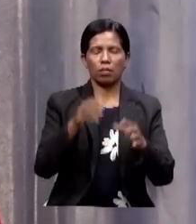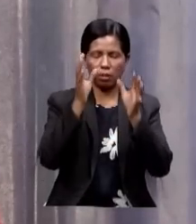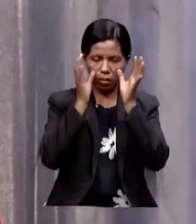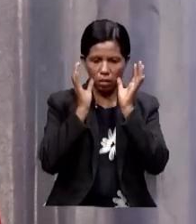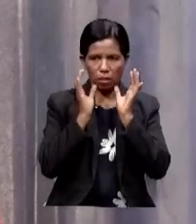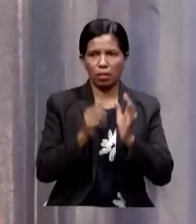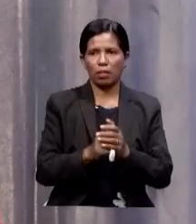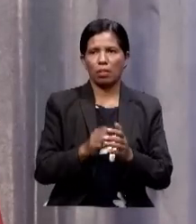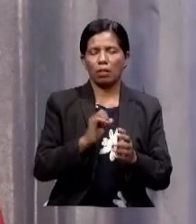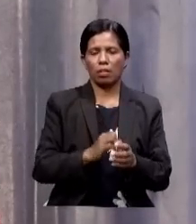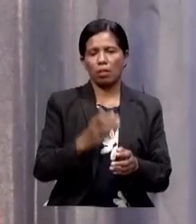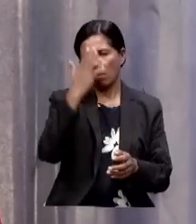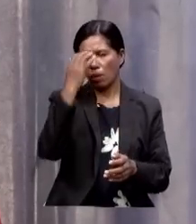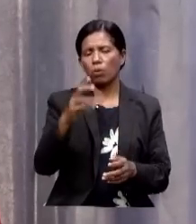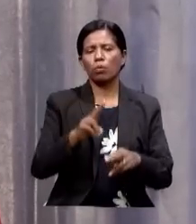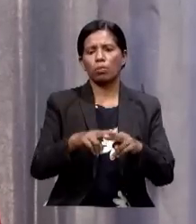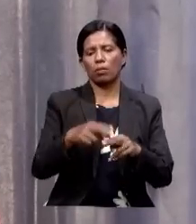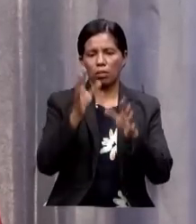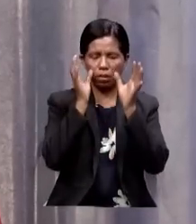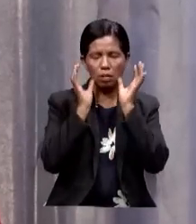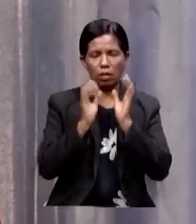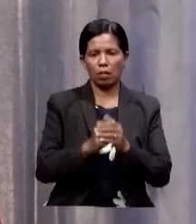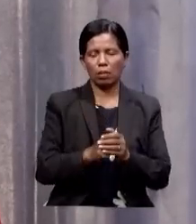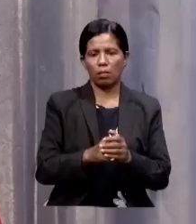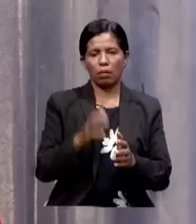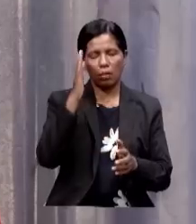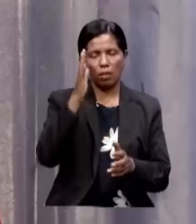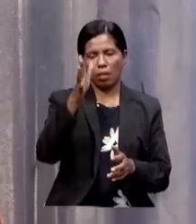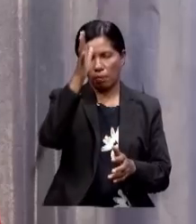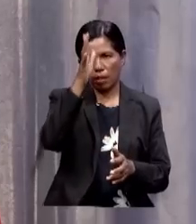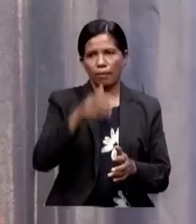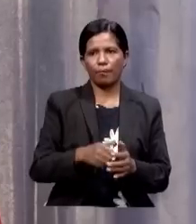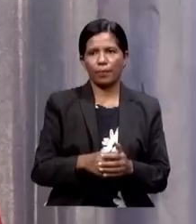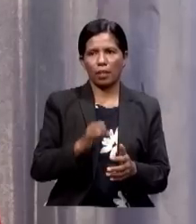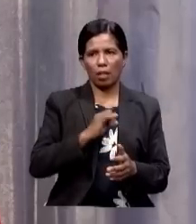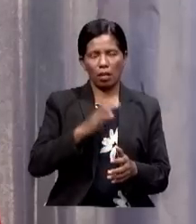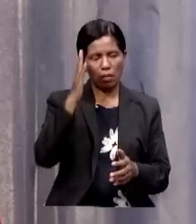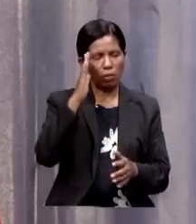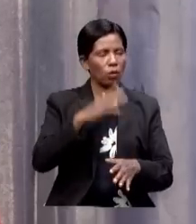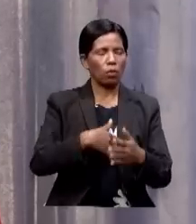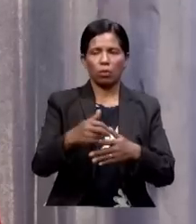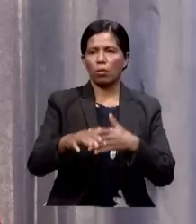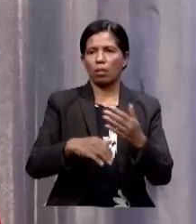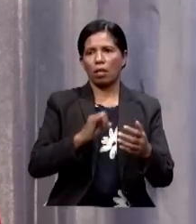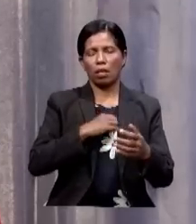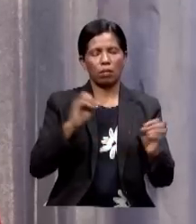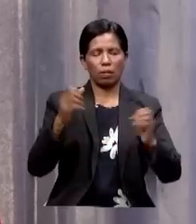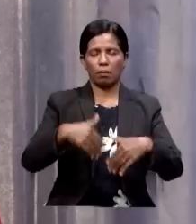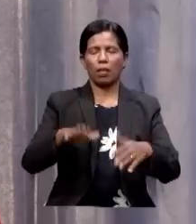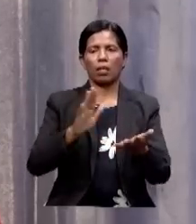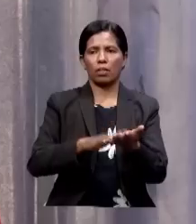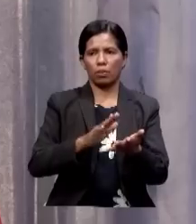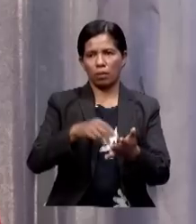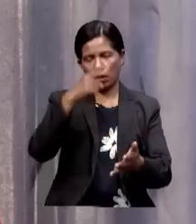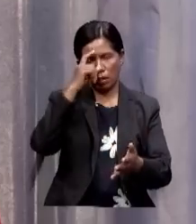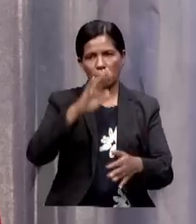tur me pesa husun. So tur tris silos ne. Oh noin apa akarik. Dan apa, au hanoin buat hototo. Tambah haula ba sekolah tambah. Hanoi buat